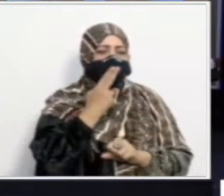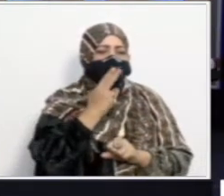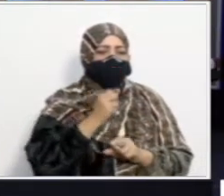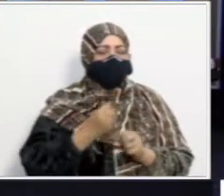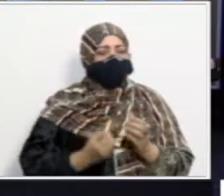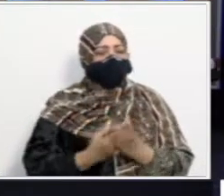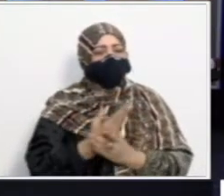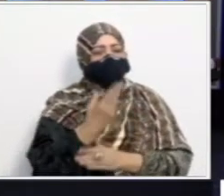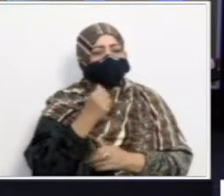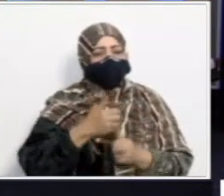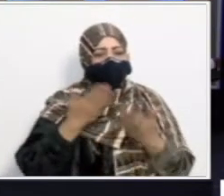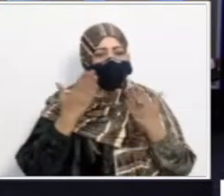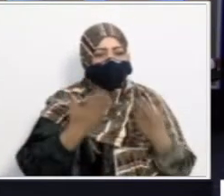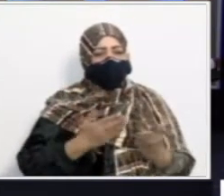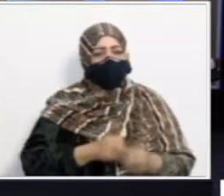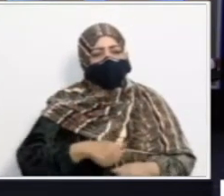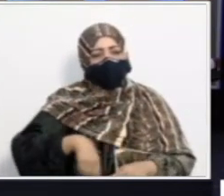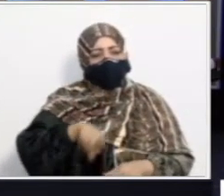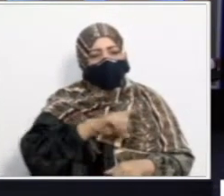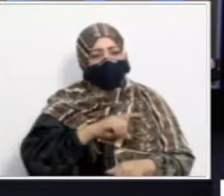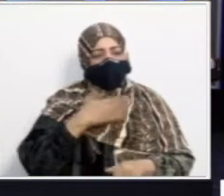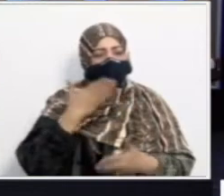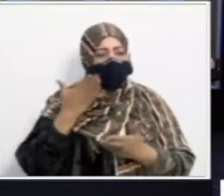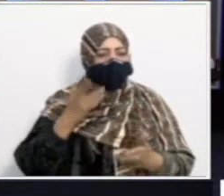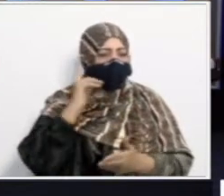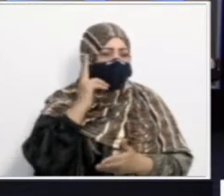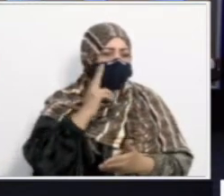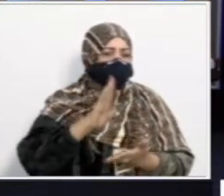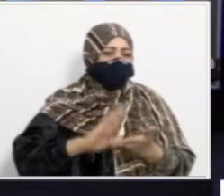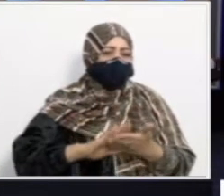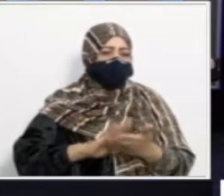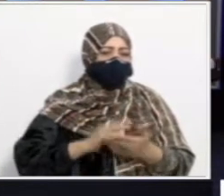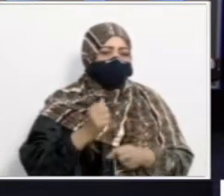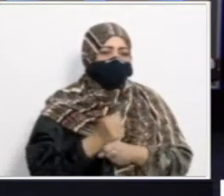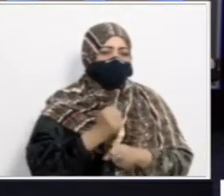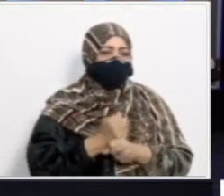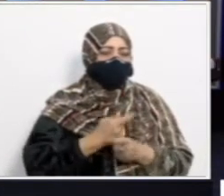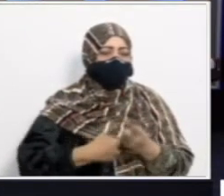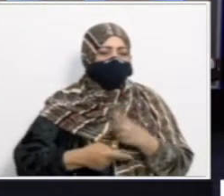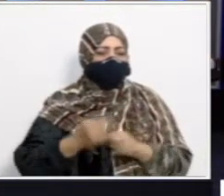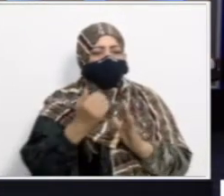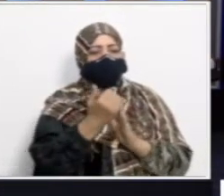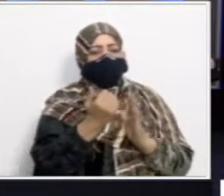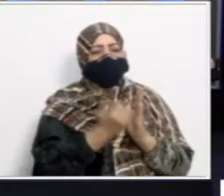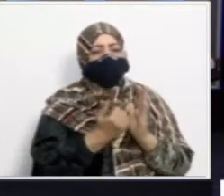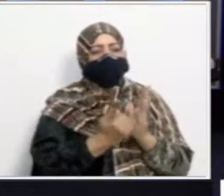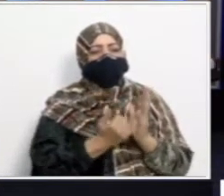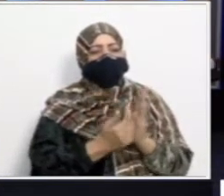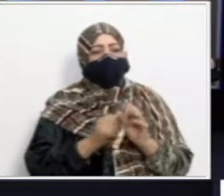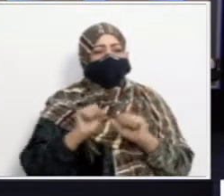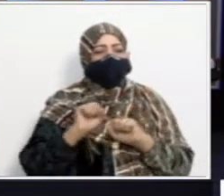الرحمن، وهو أن تعملوا يعني برنامج للأطفال، لأن أطفالنا ينتقلون إلى إذاعات